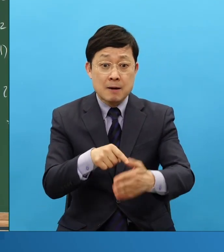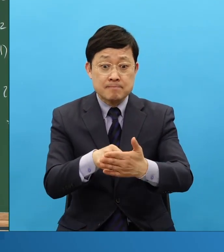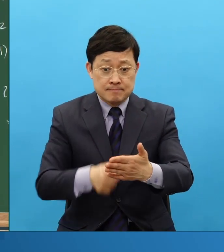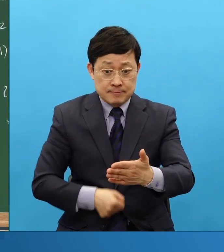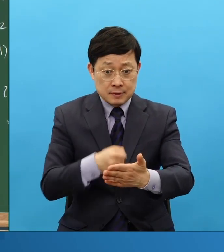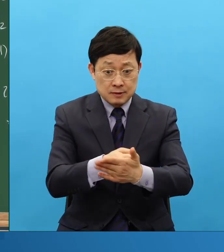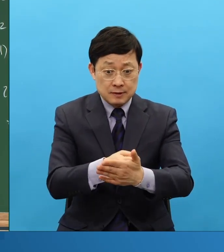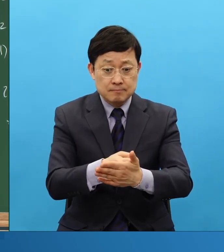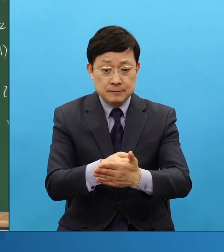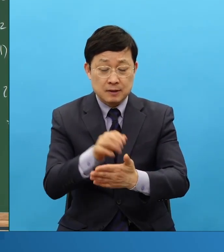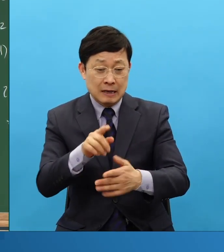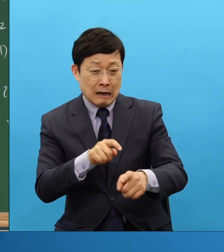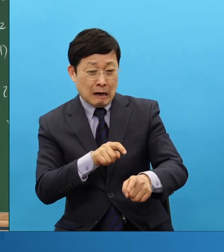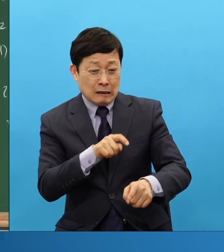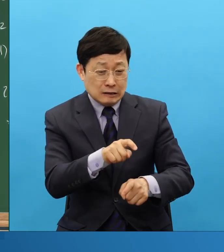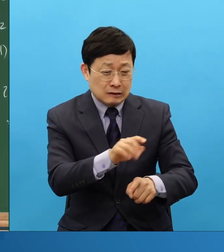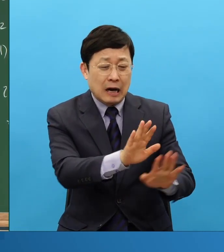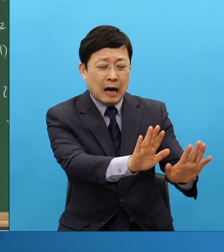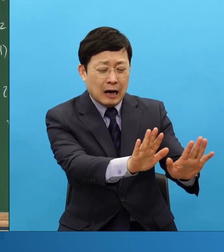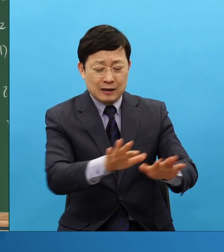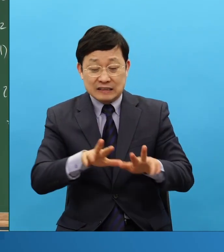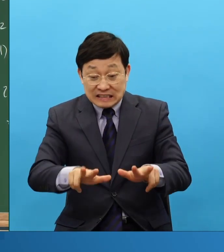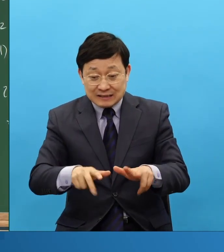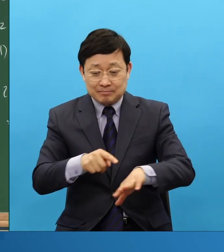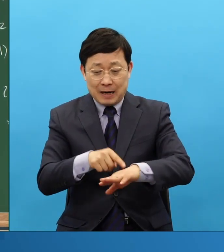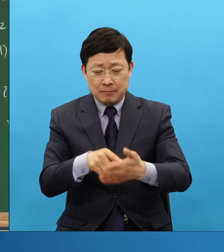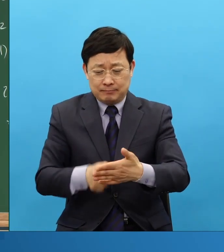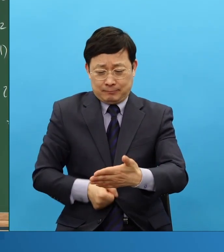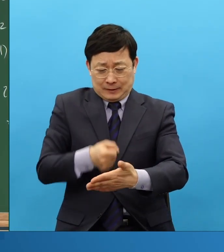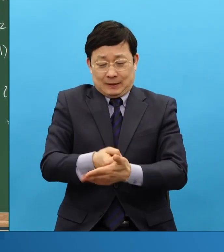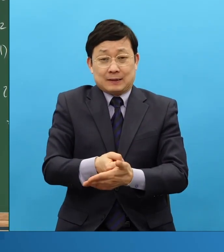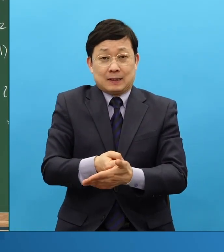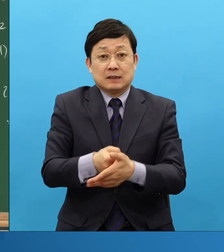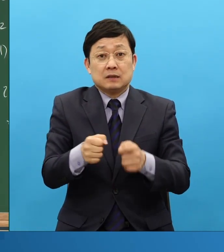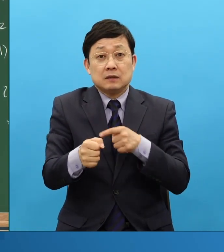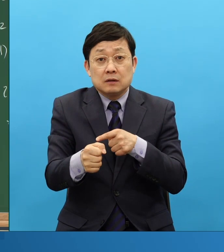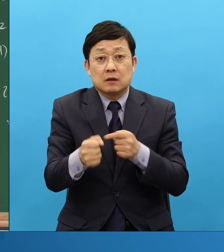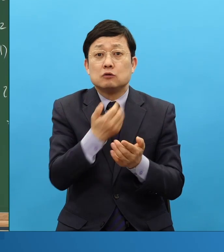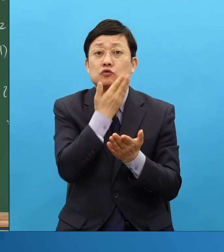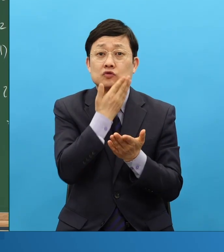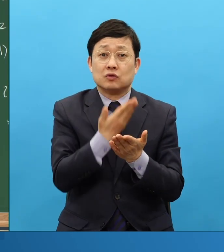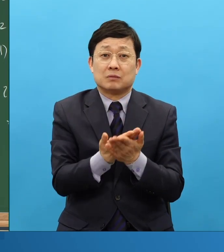little bit. 실천 못 해도 결단 내리는 겁니다. And even if you can't put that into application just having that 왜